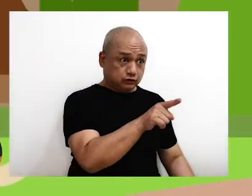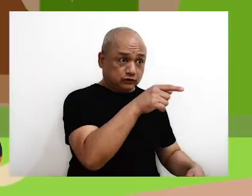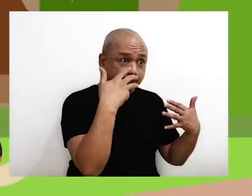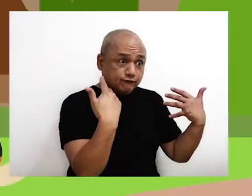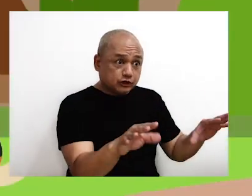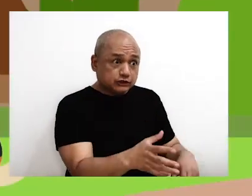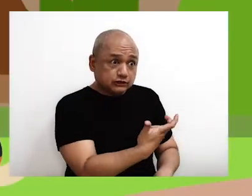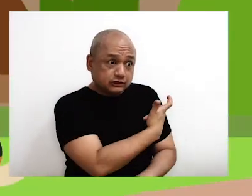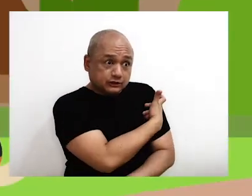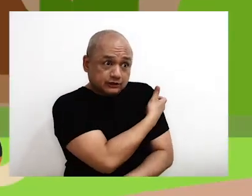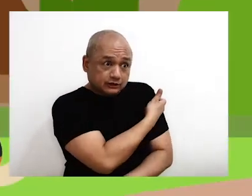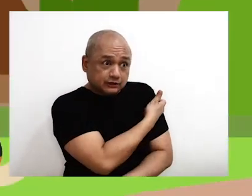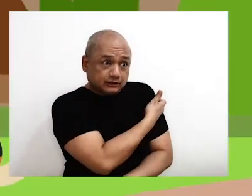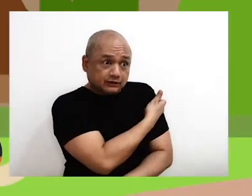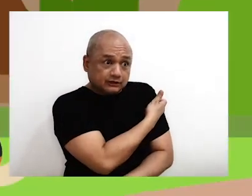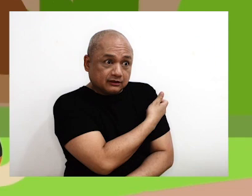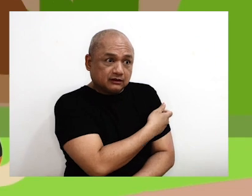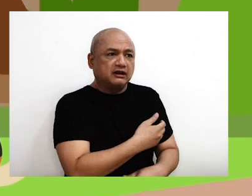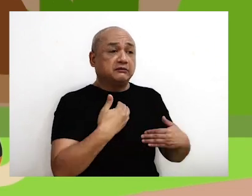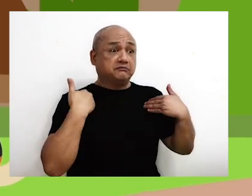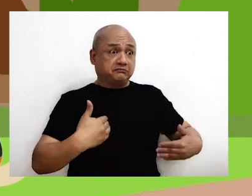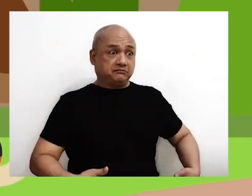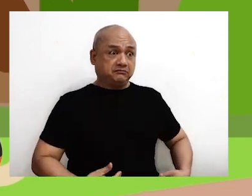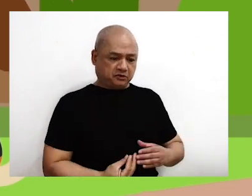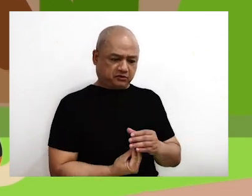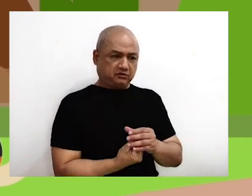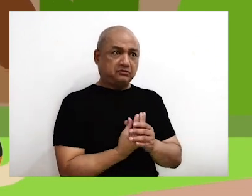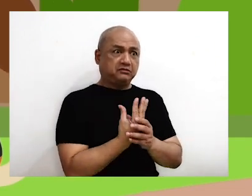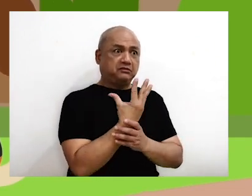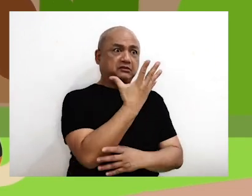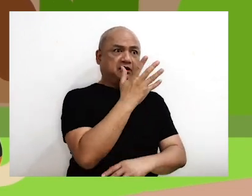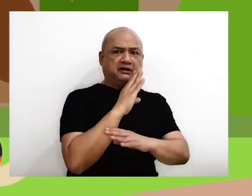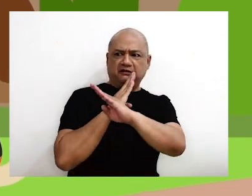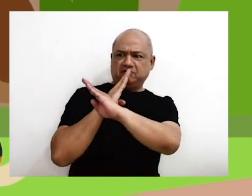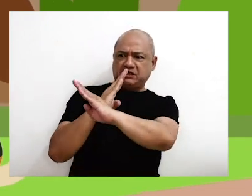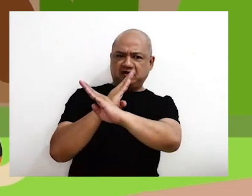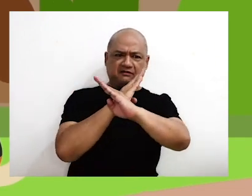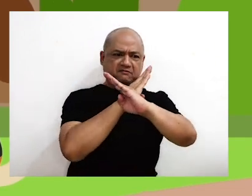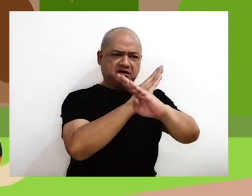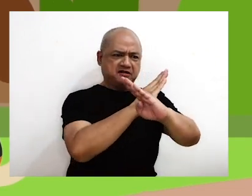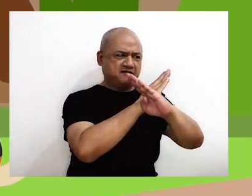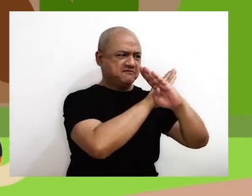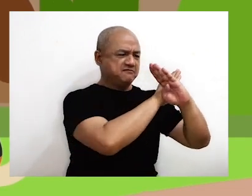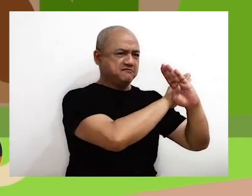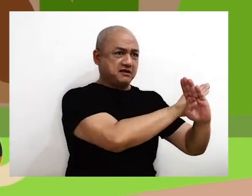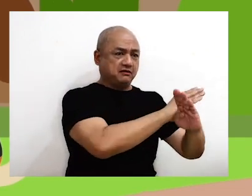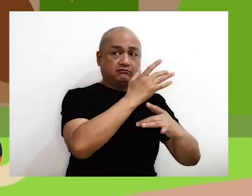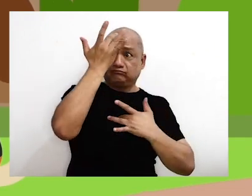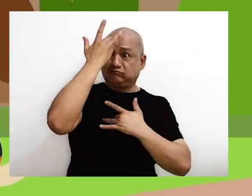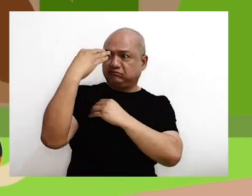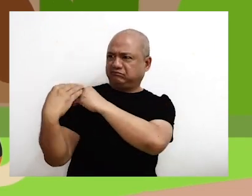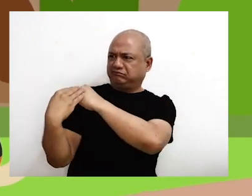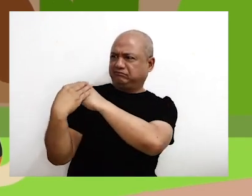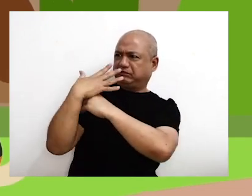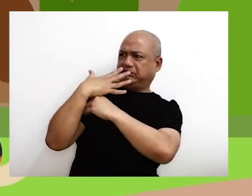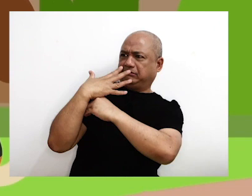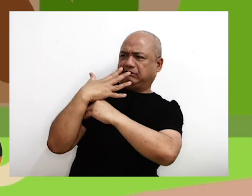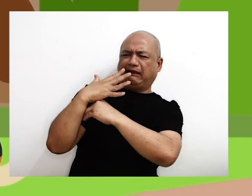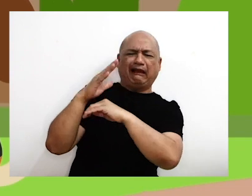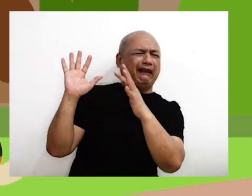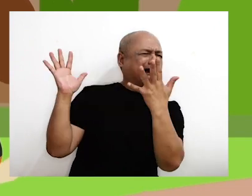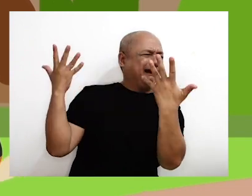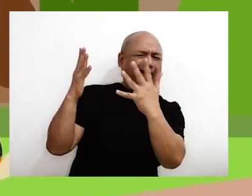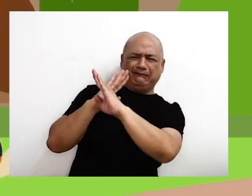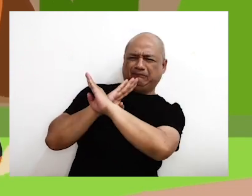ay nabakunahan na, ang ating katawan ay magiging matibay at makakabuo ng tamang